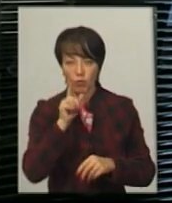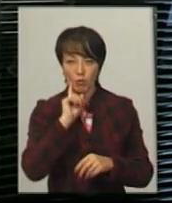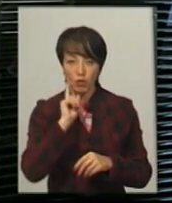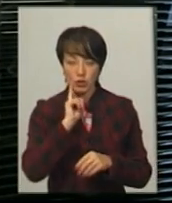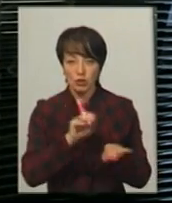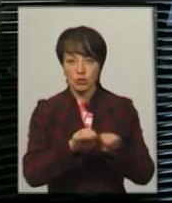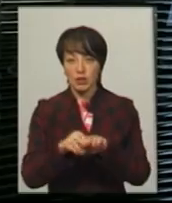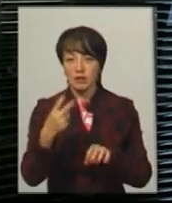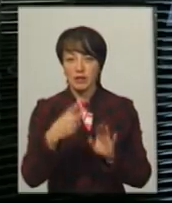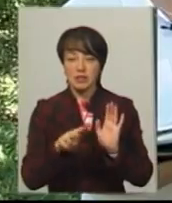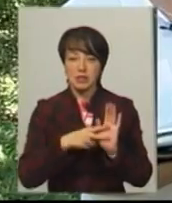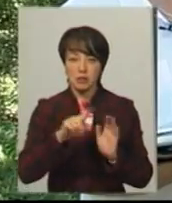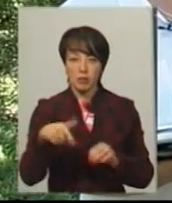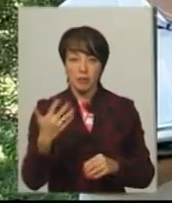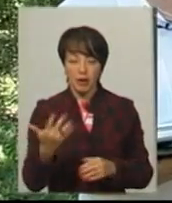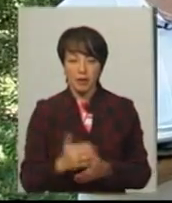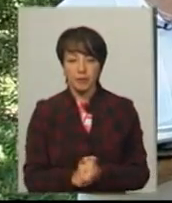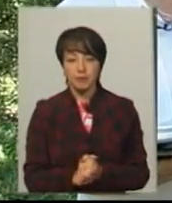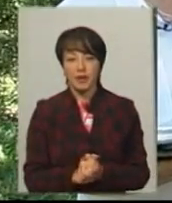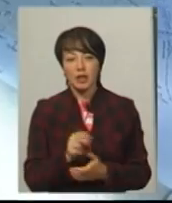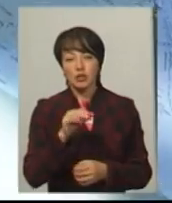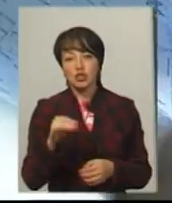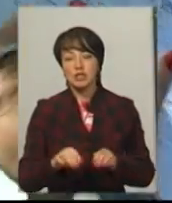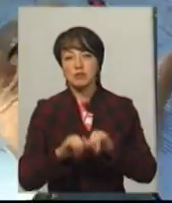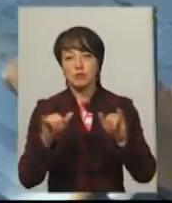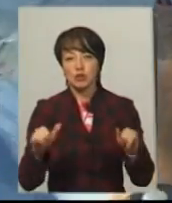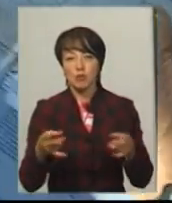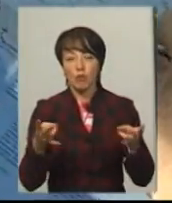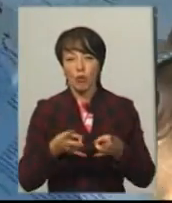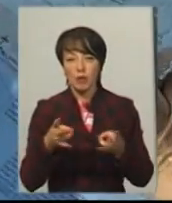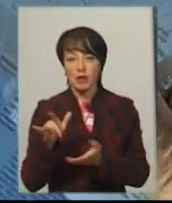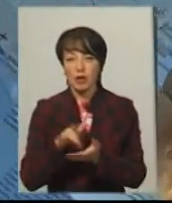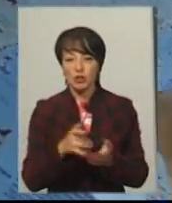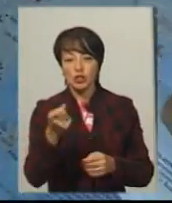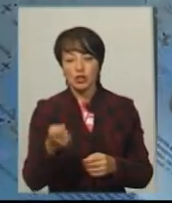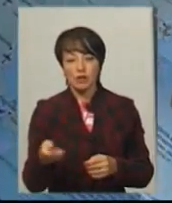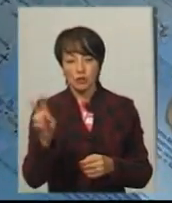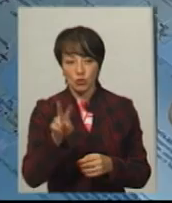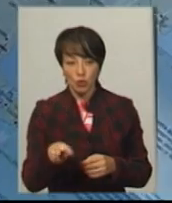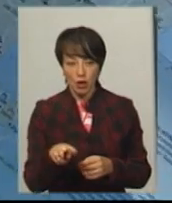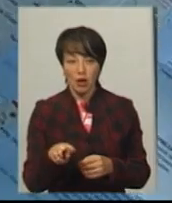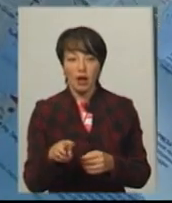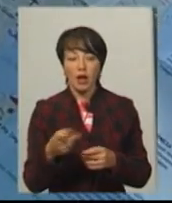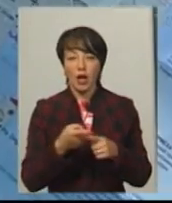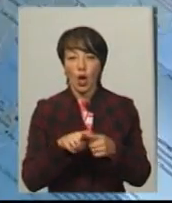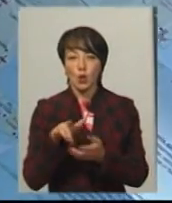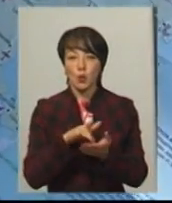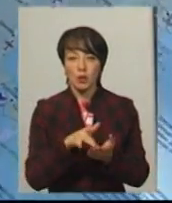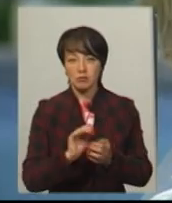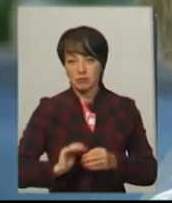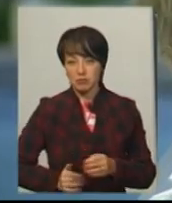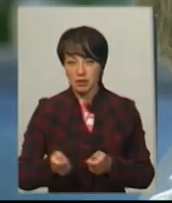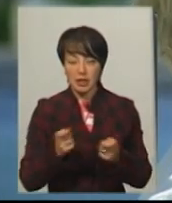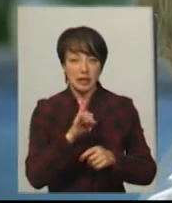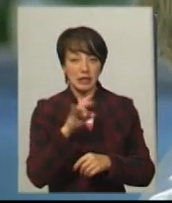курс гривні десь 27,5. Тож, чи збільшився попит на тури через здешевшання долара? Менеджери з туризму Лілія відповідає.